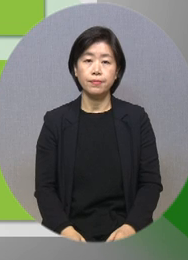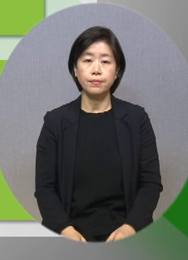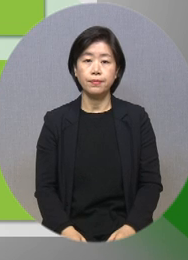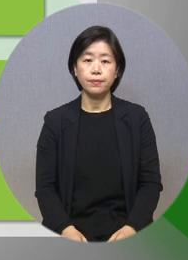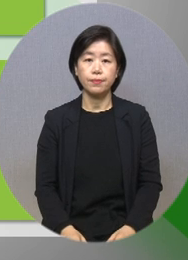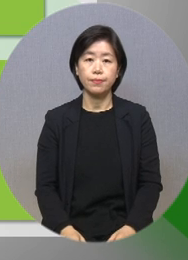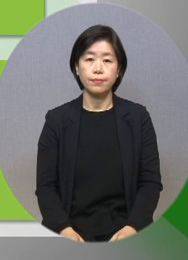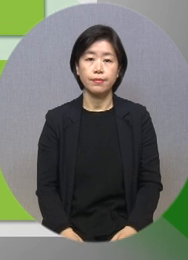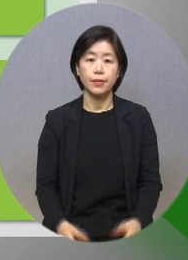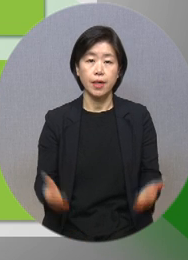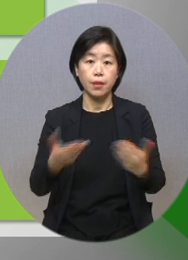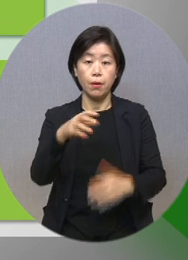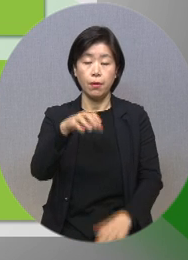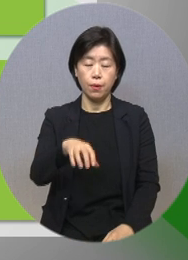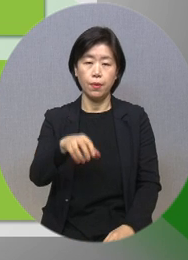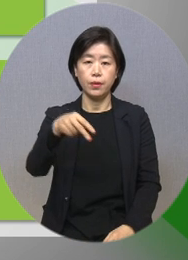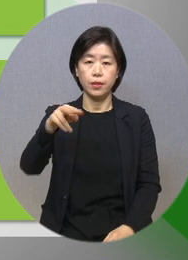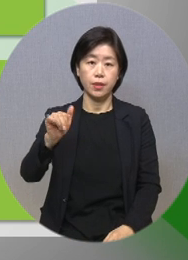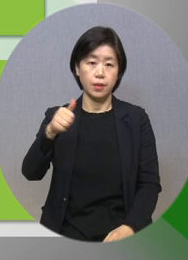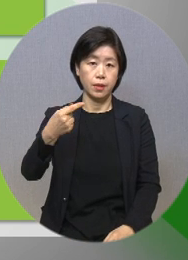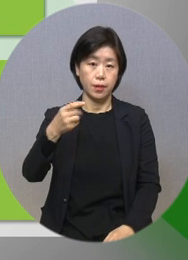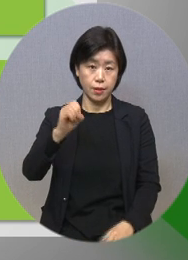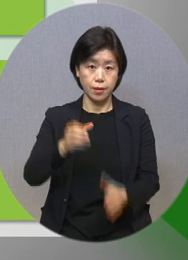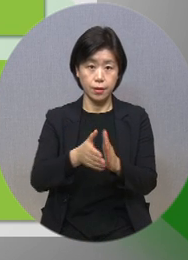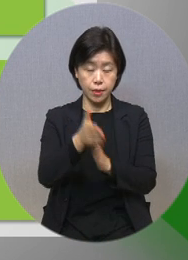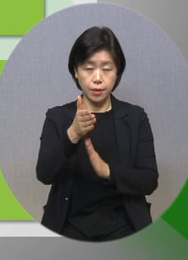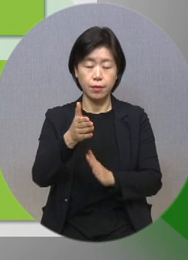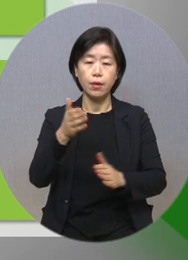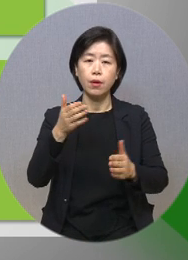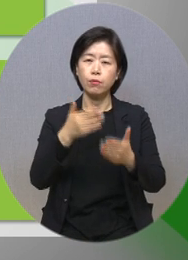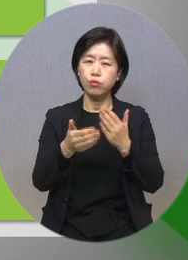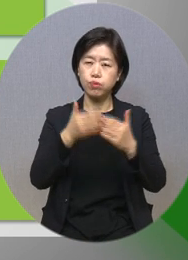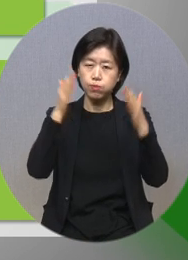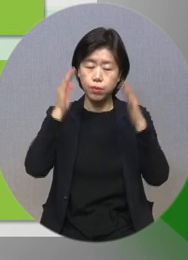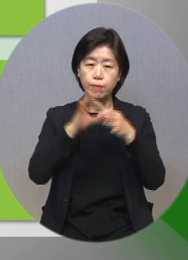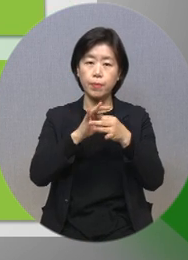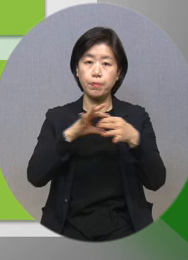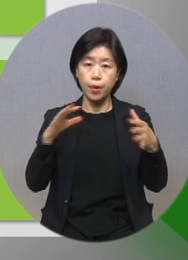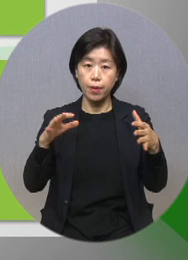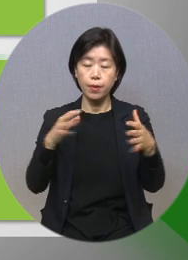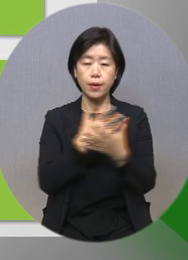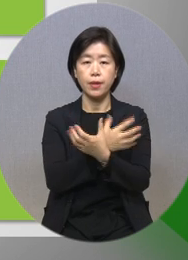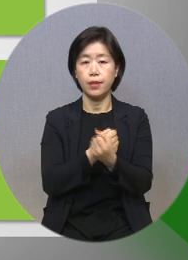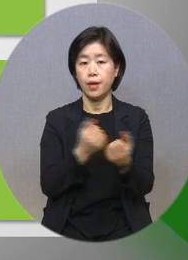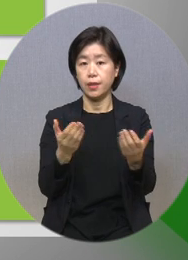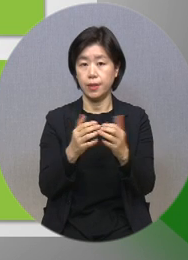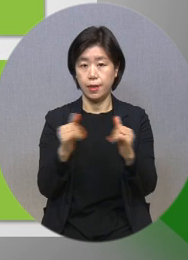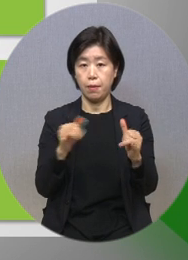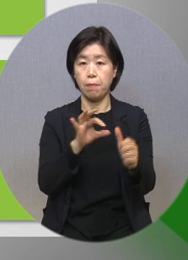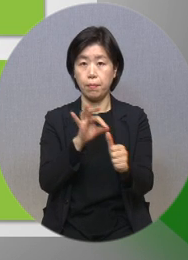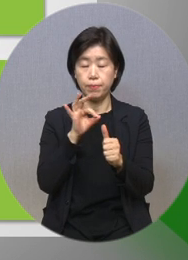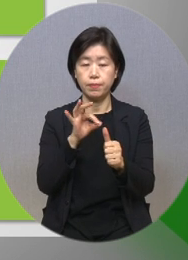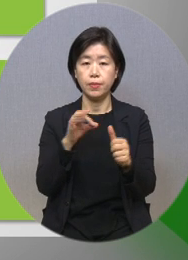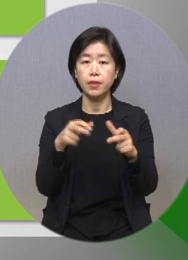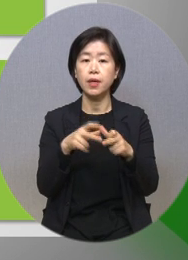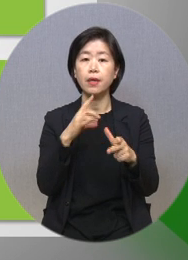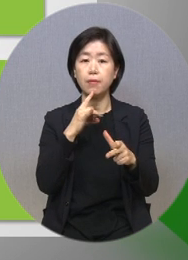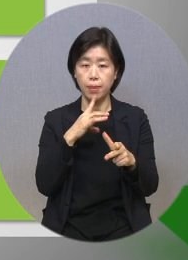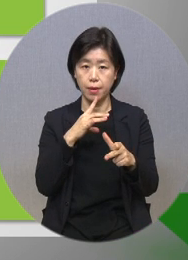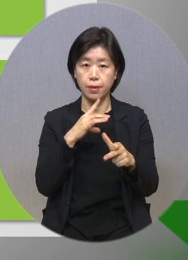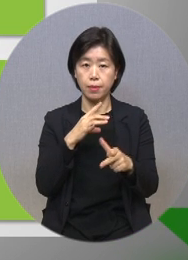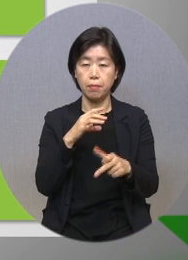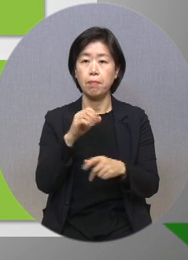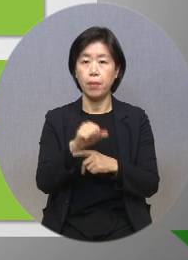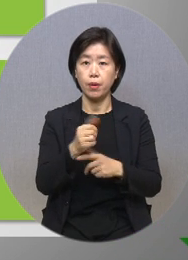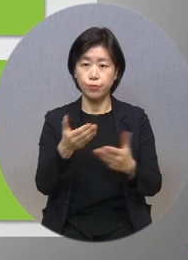경기도 시흥시입니다. 경력과 학력은 무관하며 계약직을 채용합니다. 장애인만 채용하며